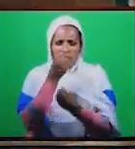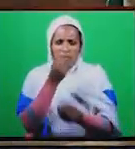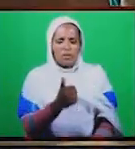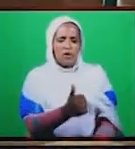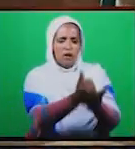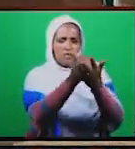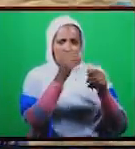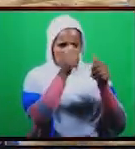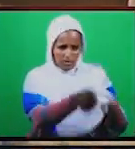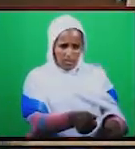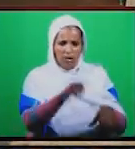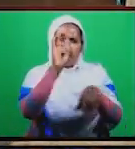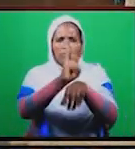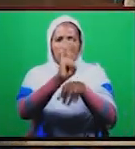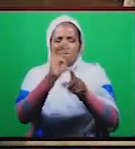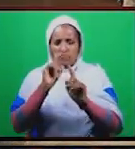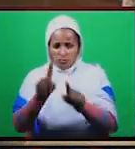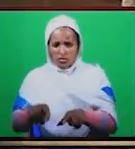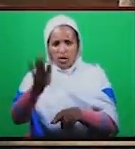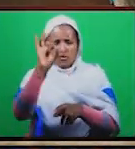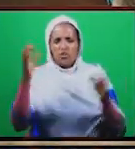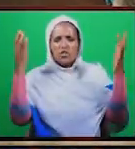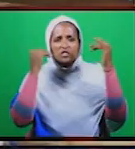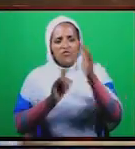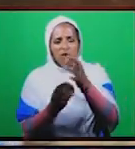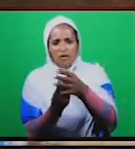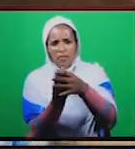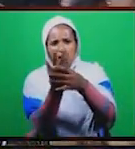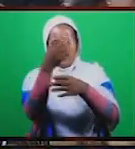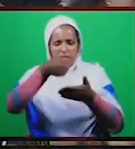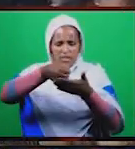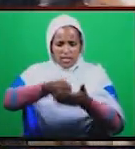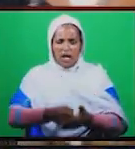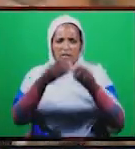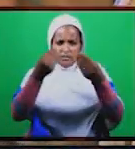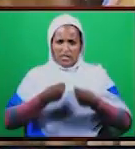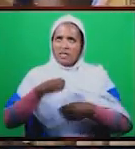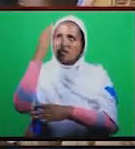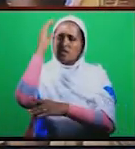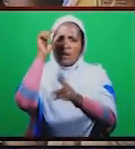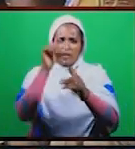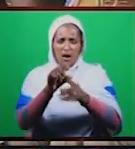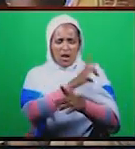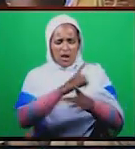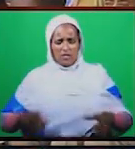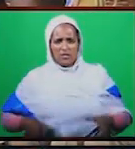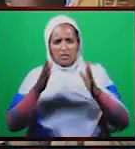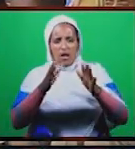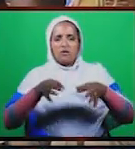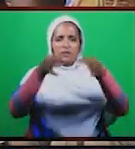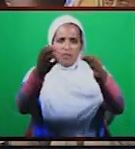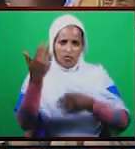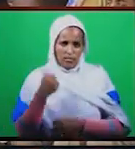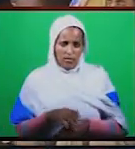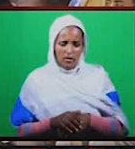የምግብ እርዳታ ለማስረከብ በቤተ ክርስቲያኑ ተገኝተው ተስፋን የሚያለመልም ጽናትን የሚሰጥ የእግዚአብሔርን ቃል ለምዕመናን